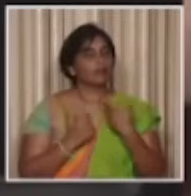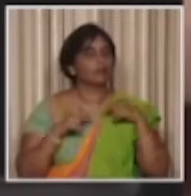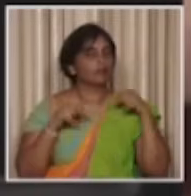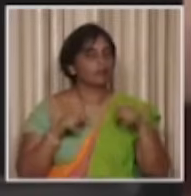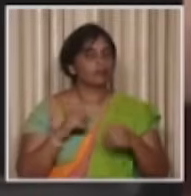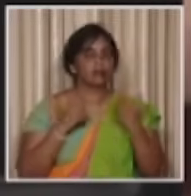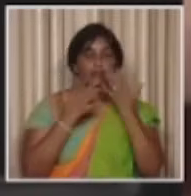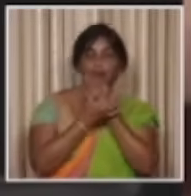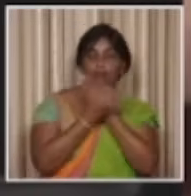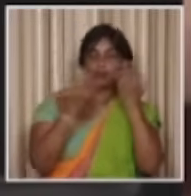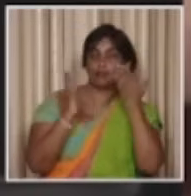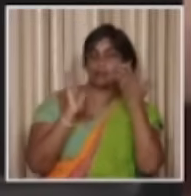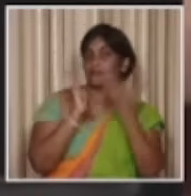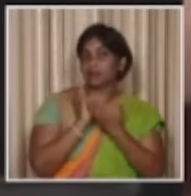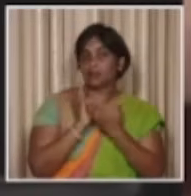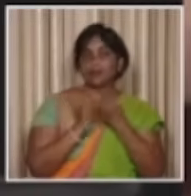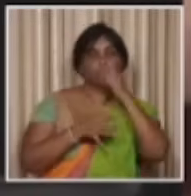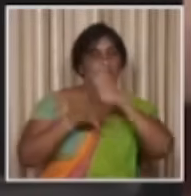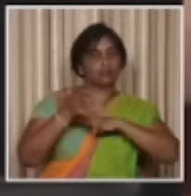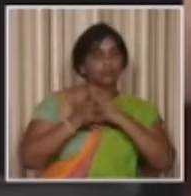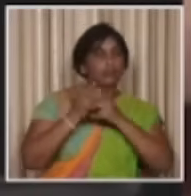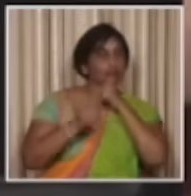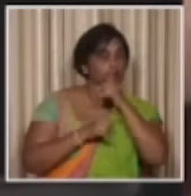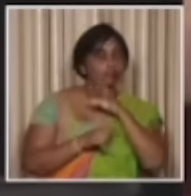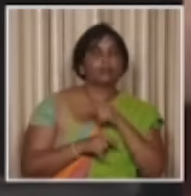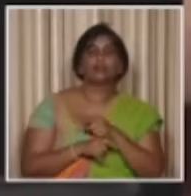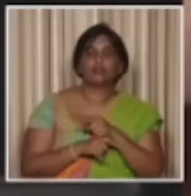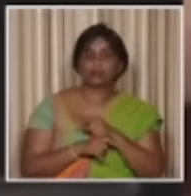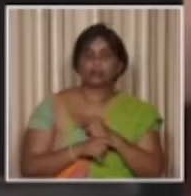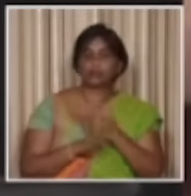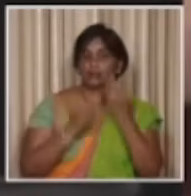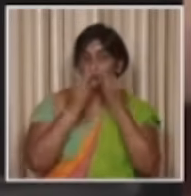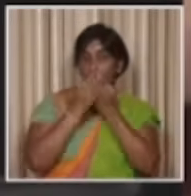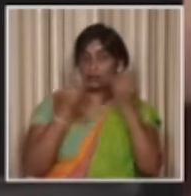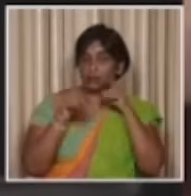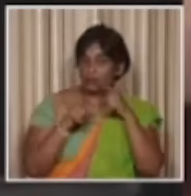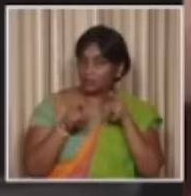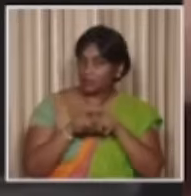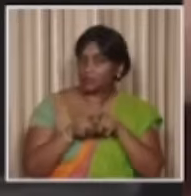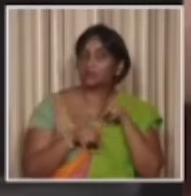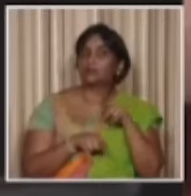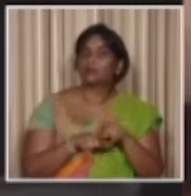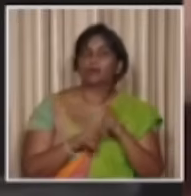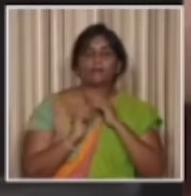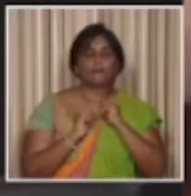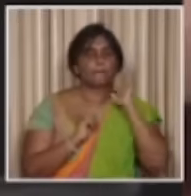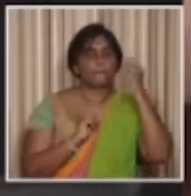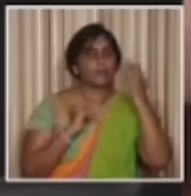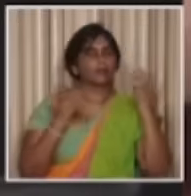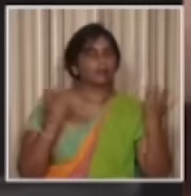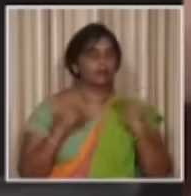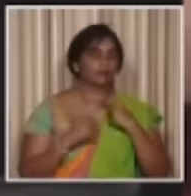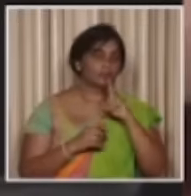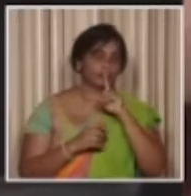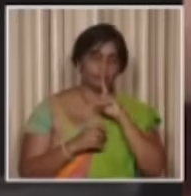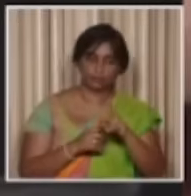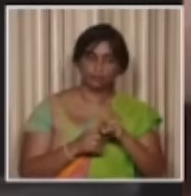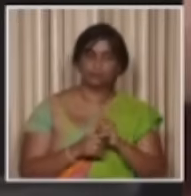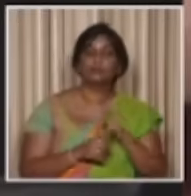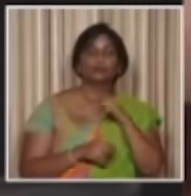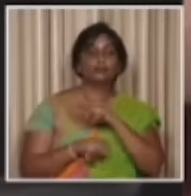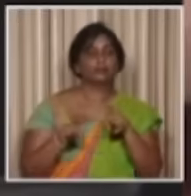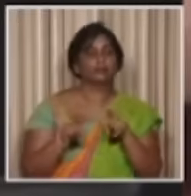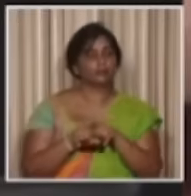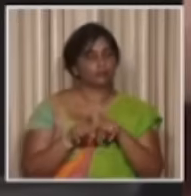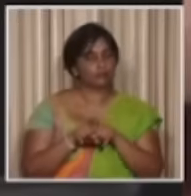නිකන් සම්දර්ශනයක් විතරක් නම් වෙන්නේ අයවැය යෝජනා ගැන කතා කරලා සම්දර්ශනයක් විතරක් නම් වෙන්නේ එකෙන් පළක් නැහැ කියන එක මම විශේෂයෙන්ම කියනවා. ඒ